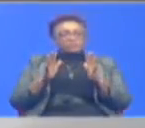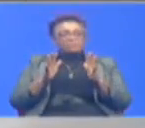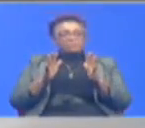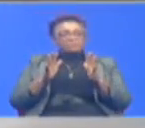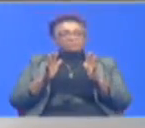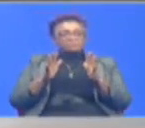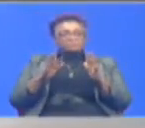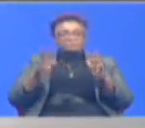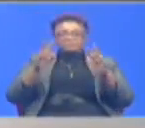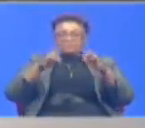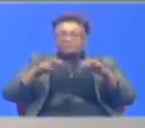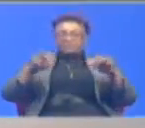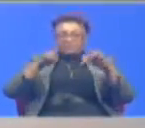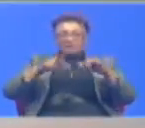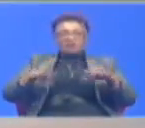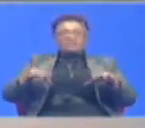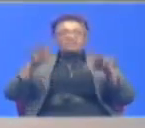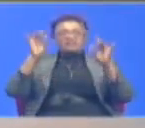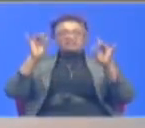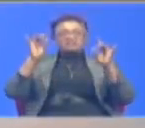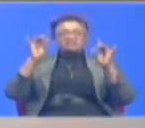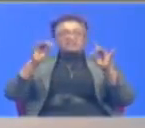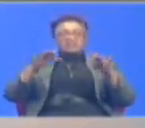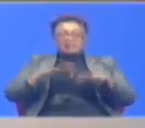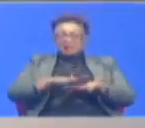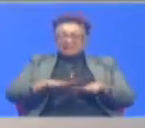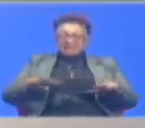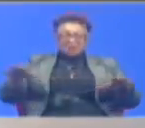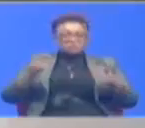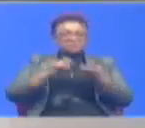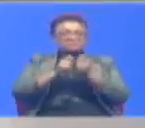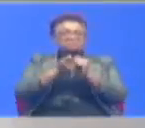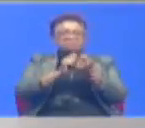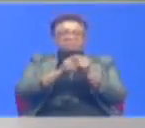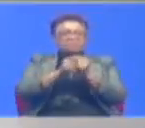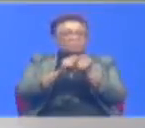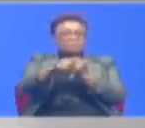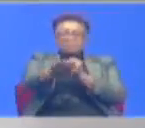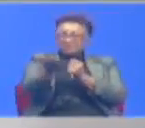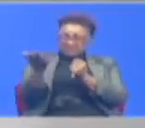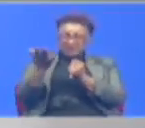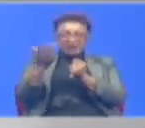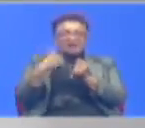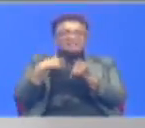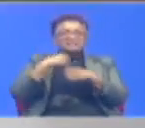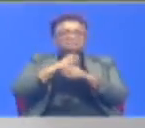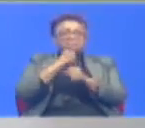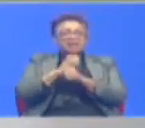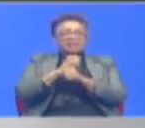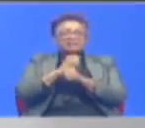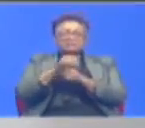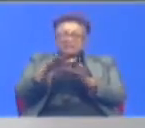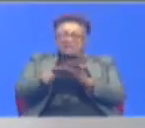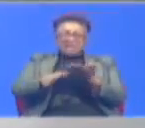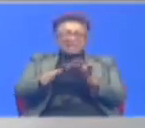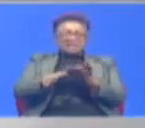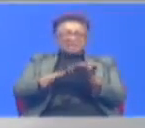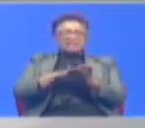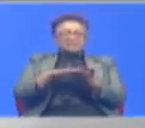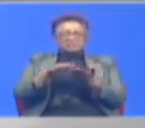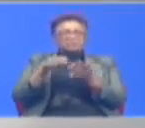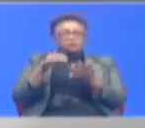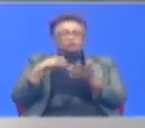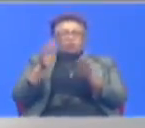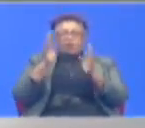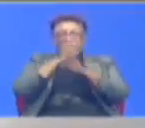Uchunguzi ulibaini kuwa sakafu ya basi ilikuwa imefanywa mabadiliko ya kimuundo na kutengenezewa hifadhi maalum ya kuficha bidhaa za